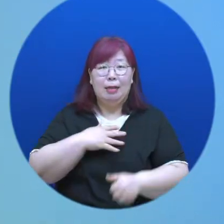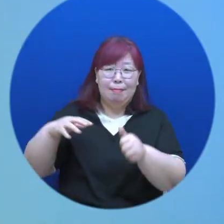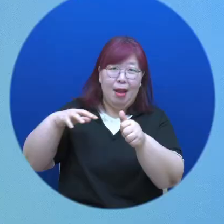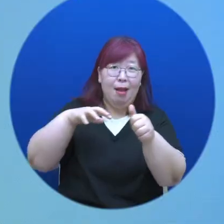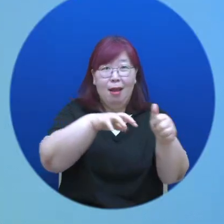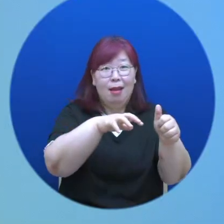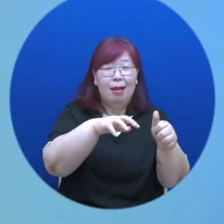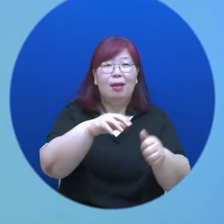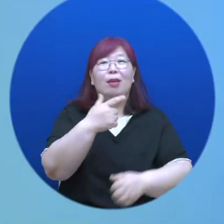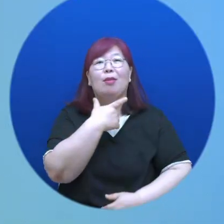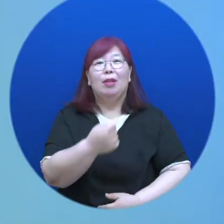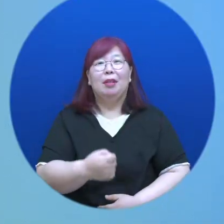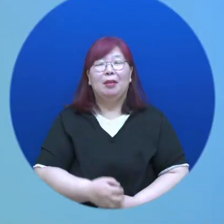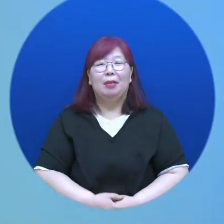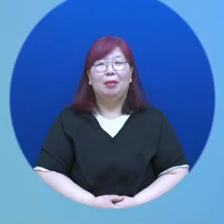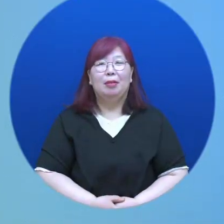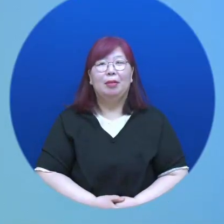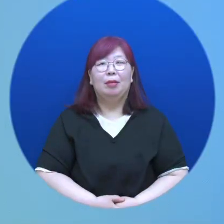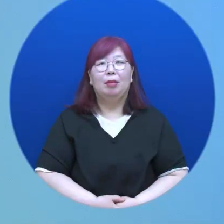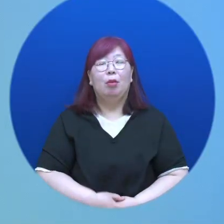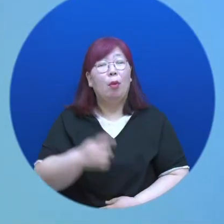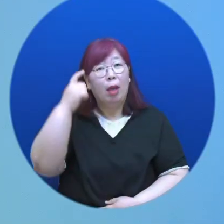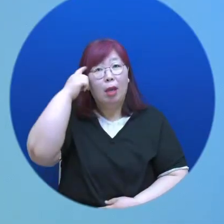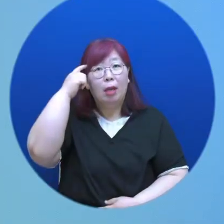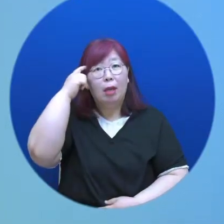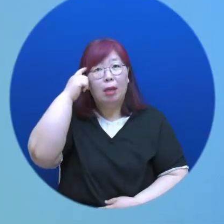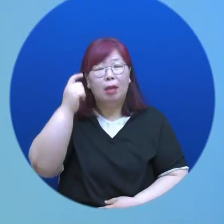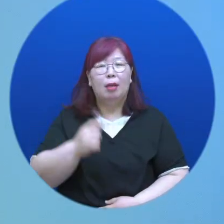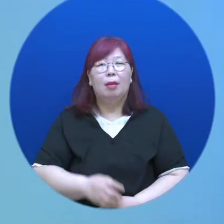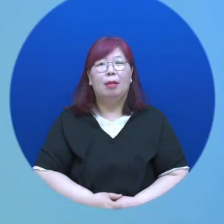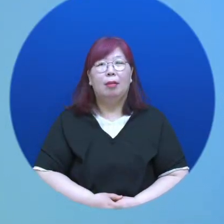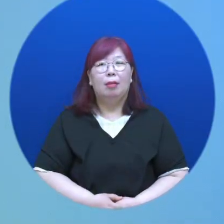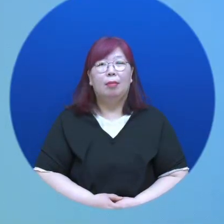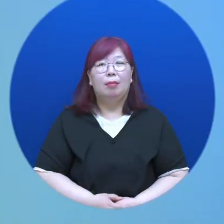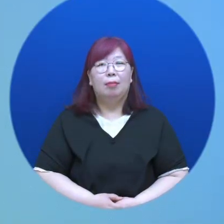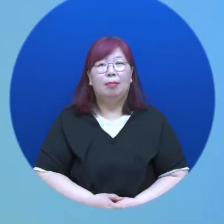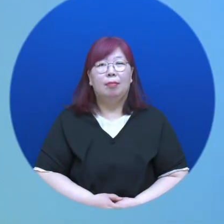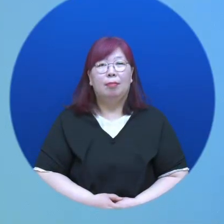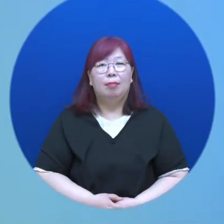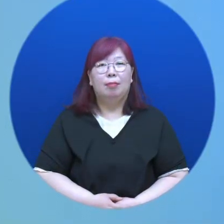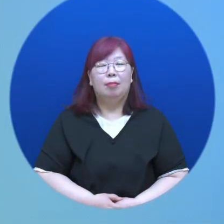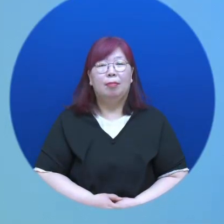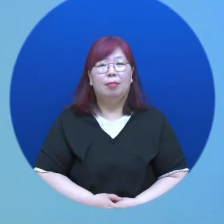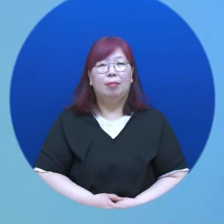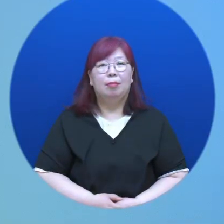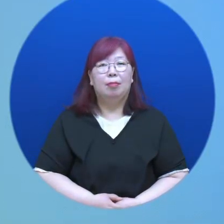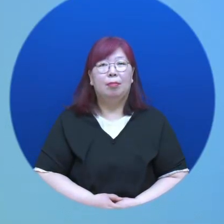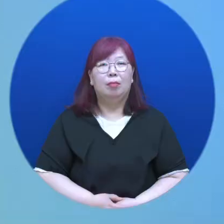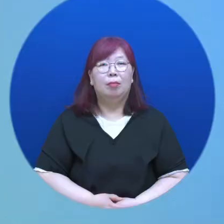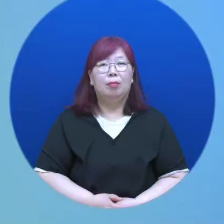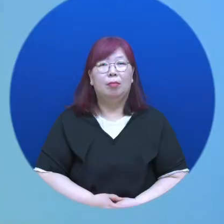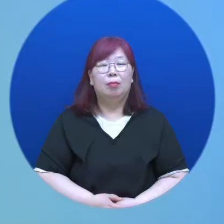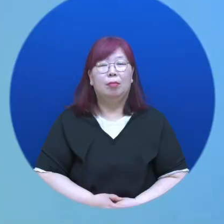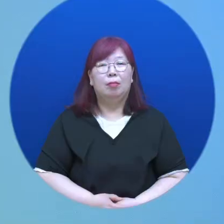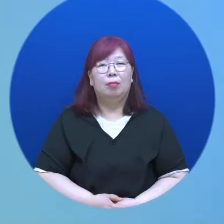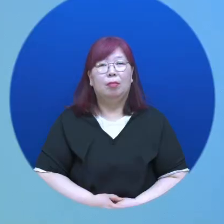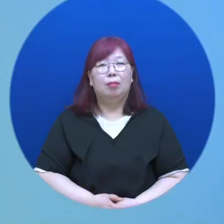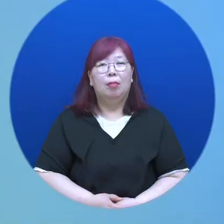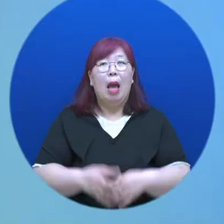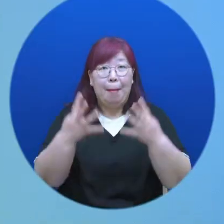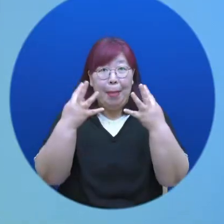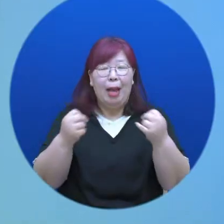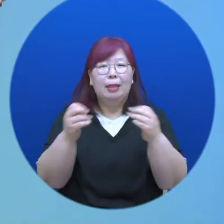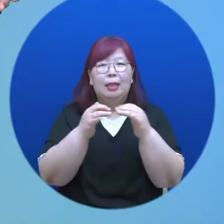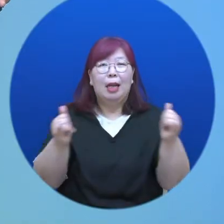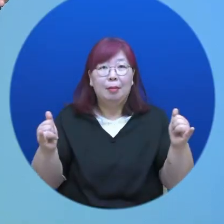팔로우하기를 원합니다. 왜 그렇죠? 왜 그럴까요? 그러면 많은